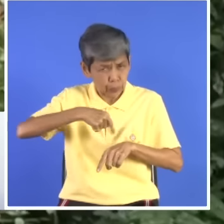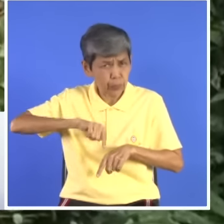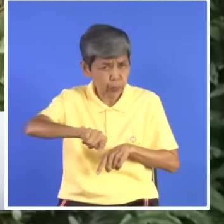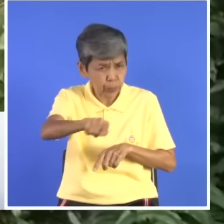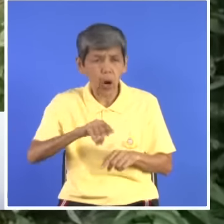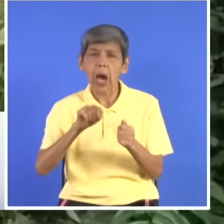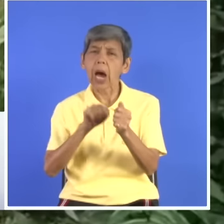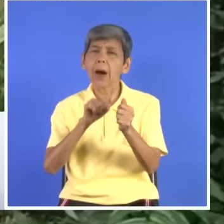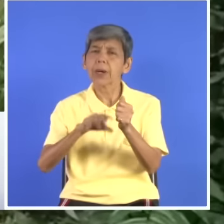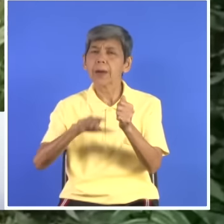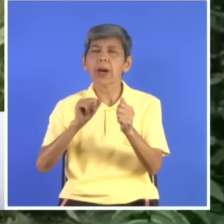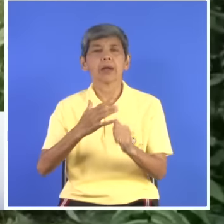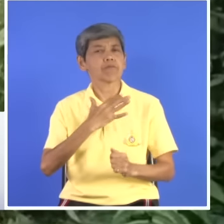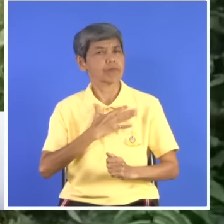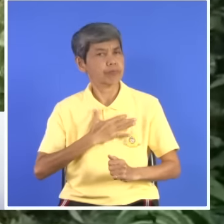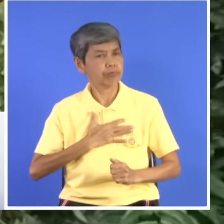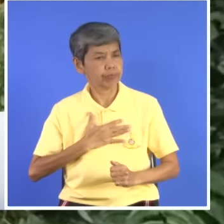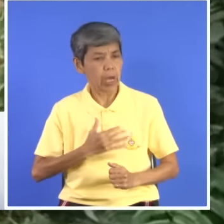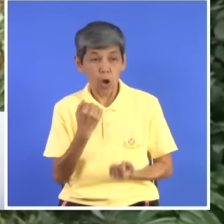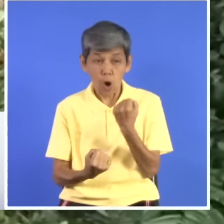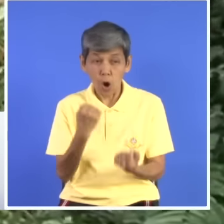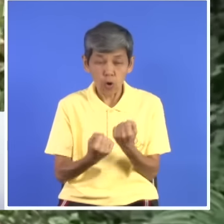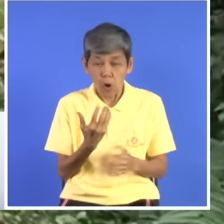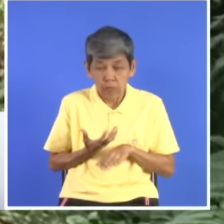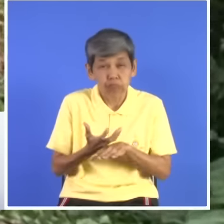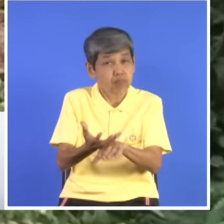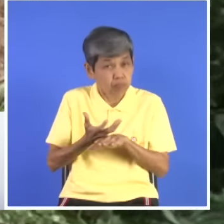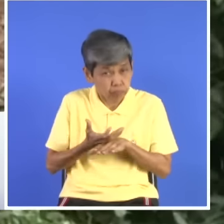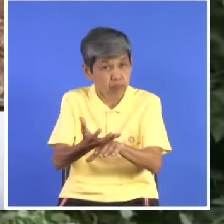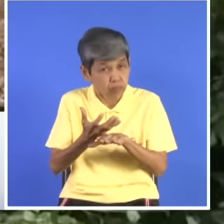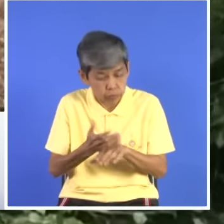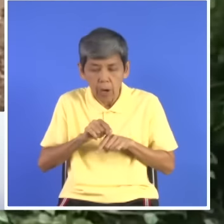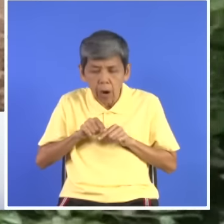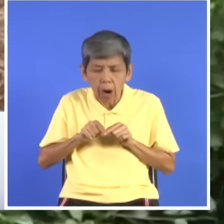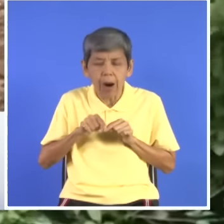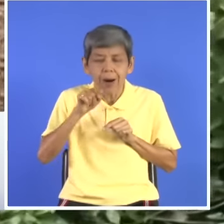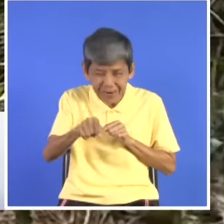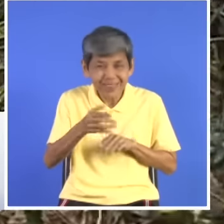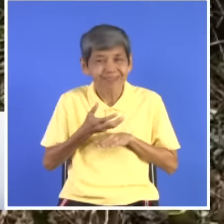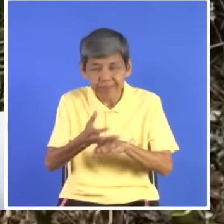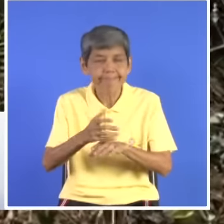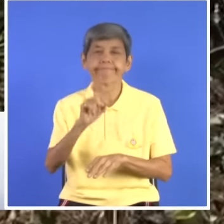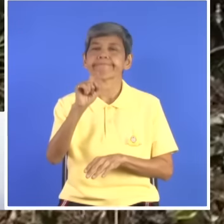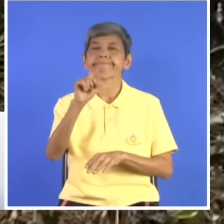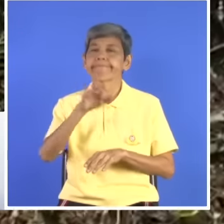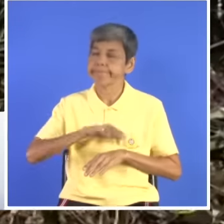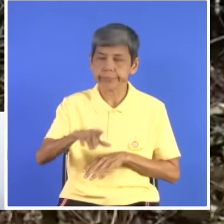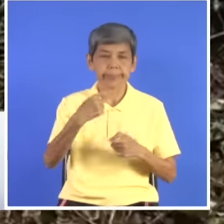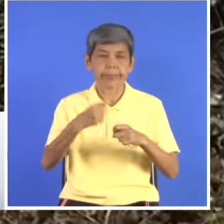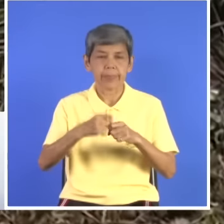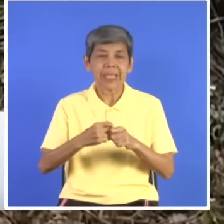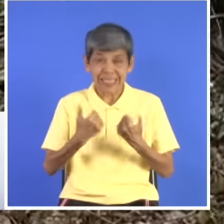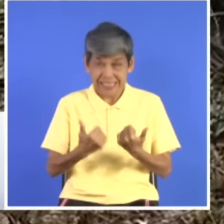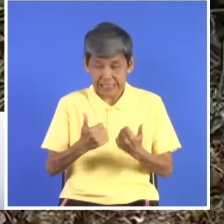ของอำเภอเมืองแม่ฮ่องสอนเป็นเหตุให้รถส่งสินค้านะครับที่จะไปต่อจุดผ่อนปรนเนี่ยไม่สามารถสัญจรได้โดยหลังเกิดเห